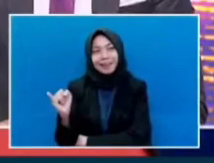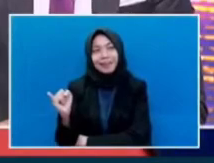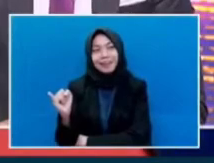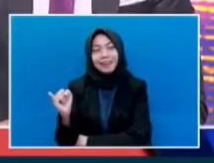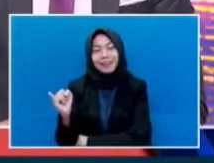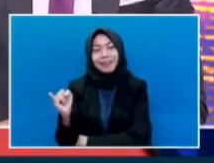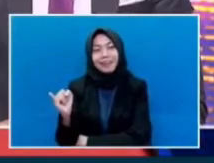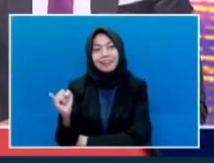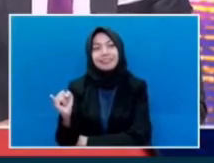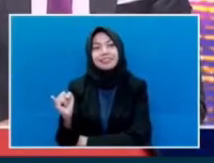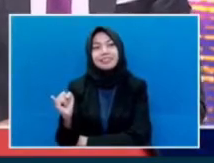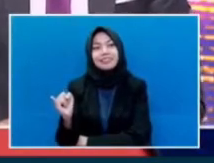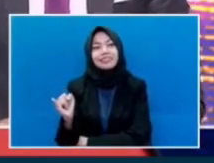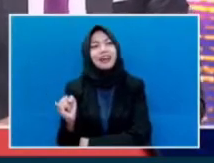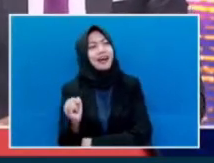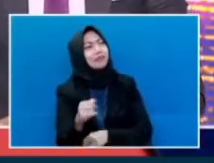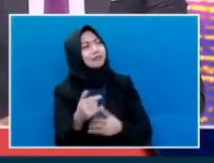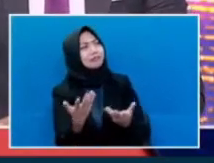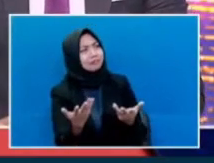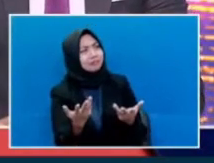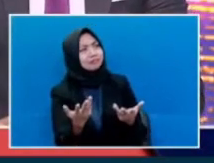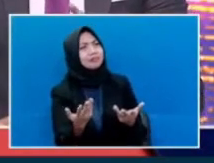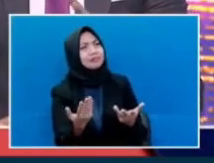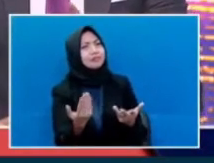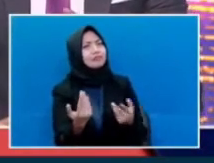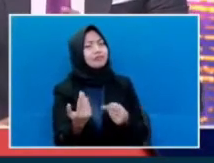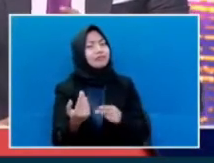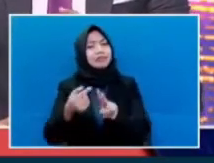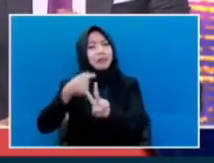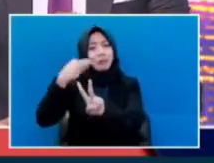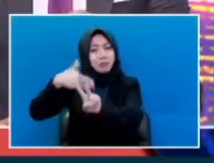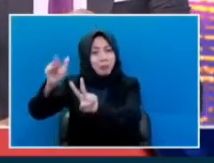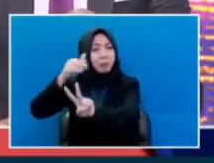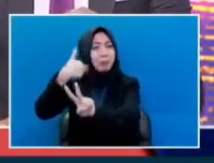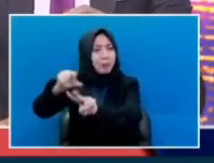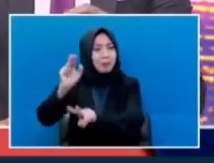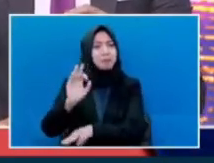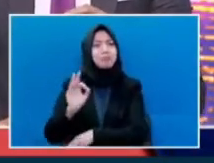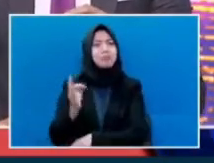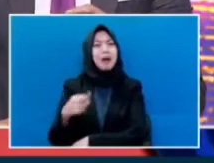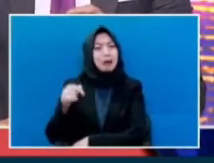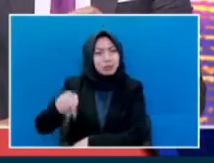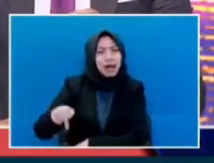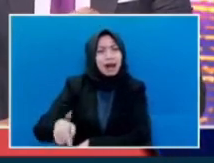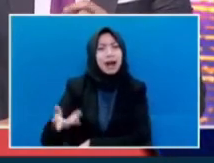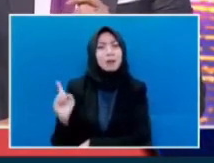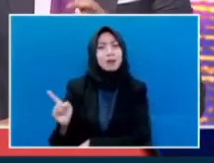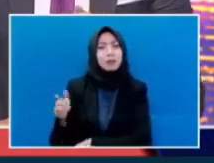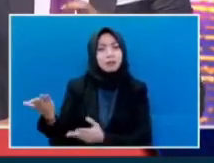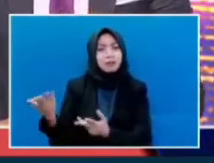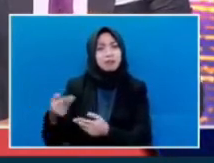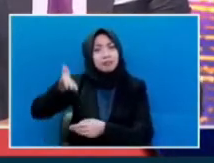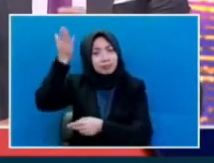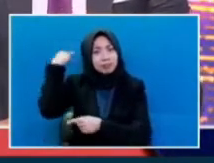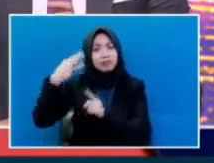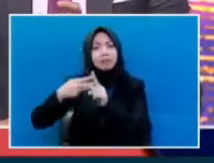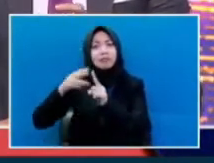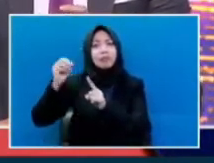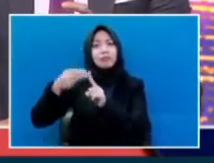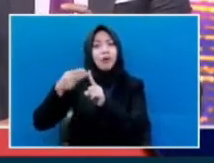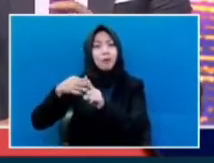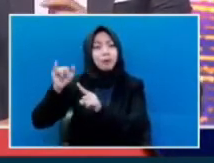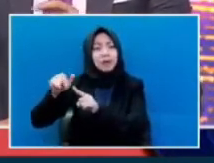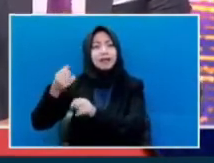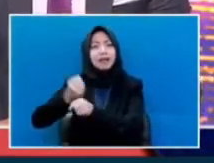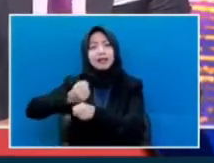oleh PDI kenapa baru sekarang apakah ini ee Bobi Nasution ketika ee mendukung Gibran ini bisa